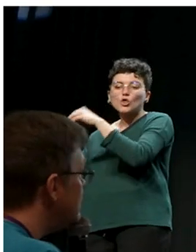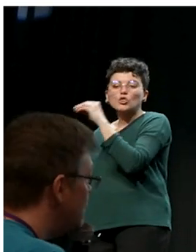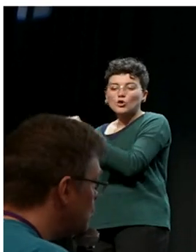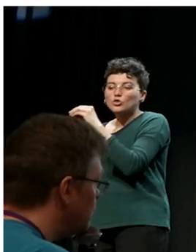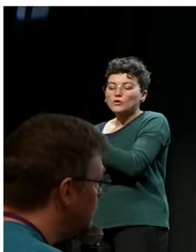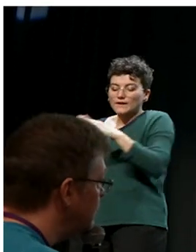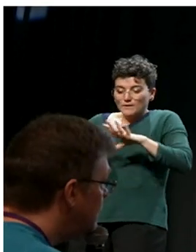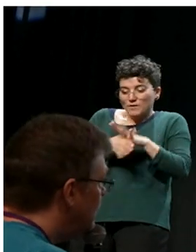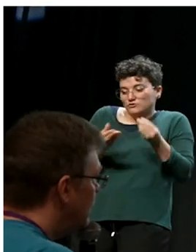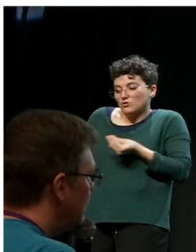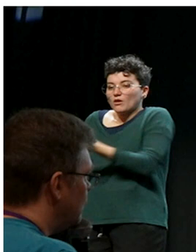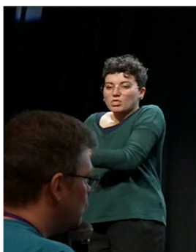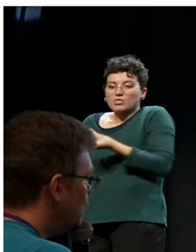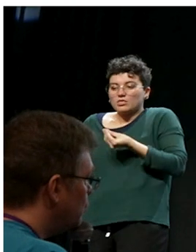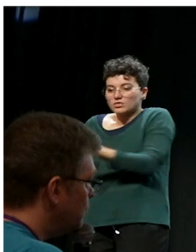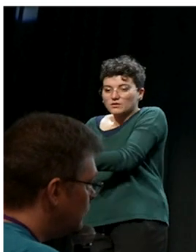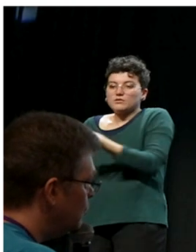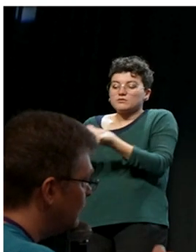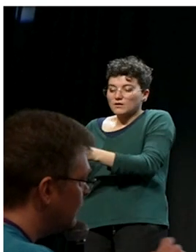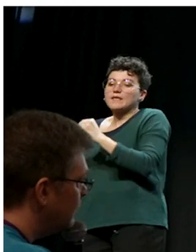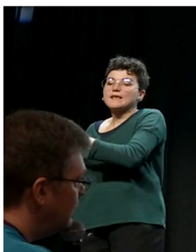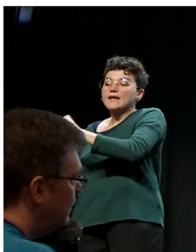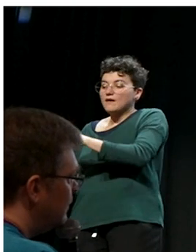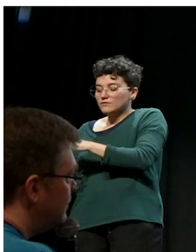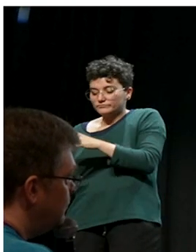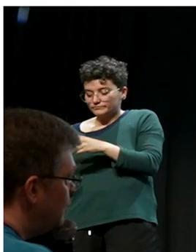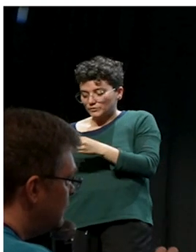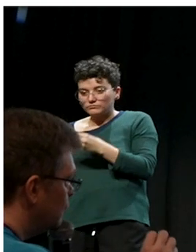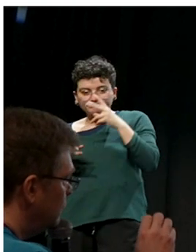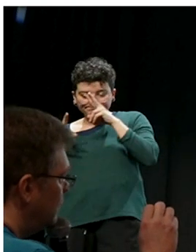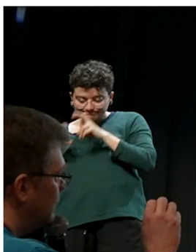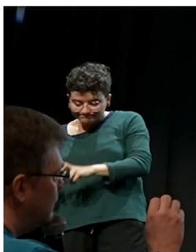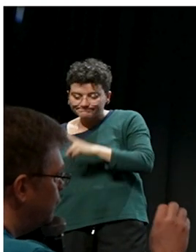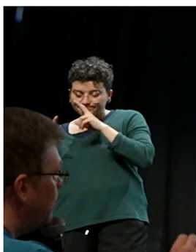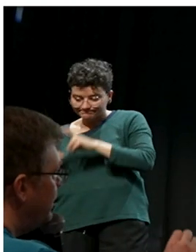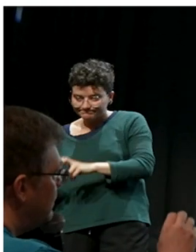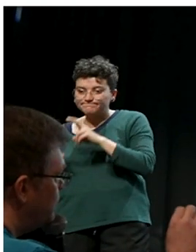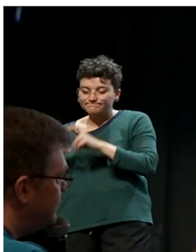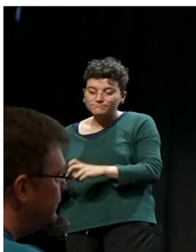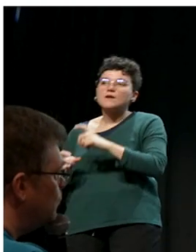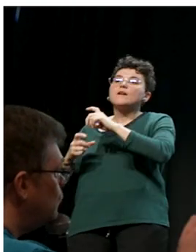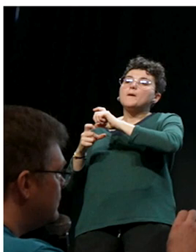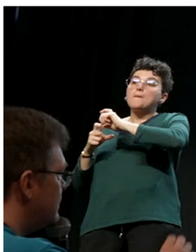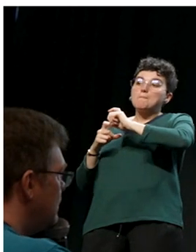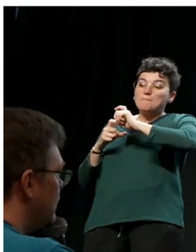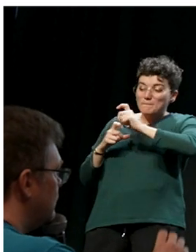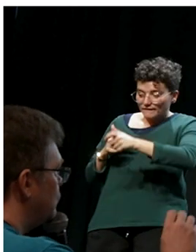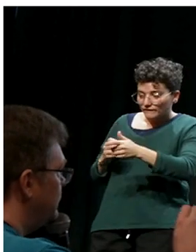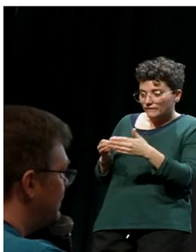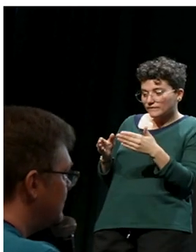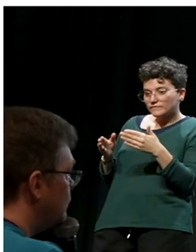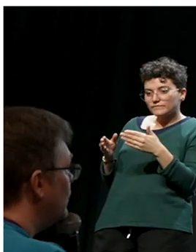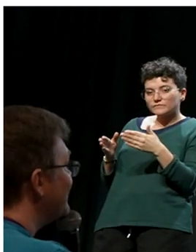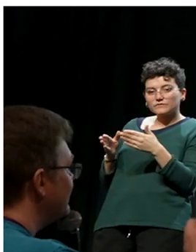toutes les images qu'on lui a données, et ensuite on peut lui demander de créer des images qui font appel spécifiquement au style